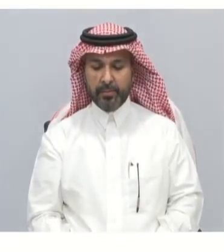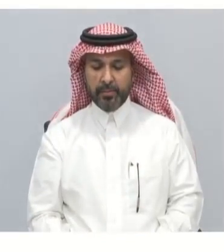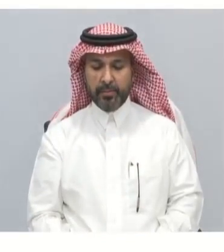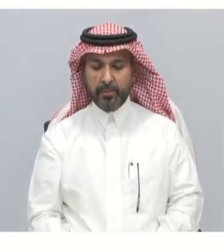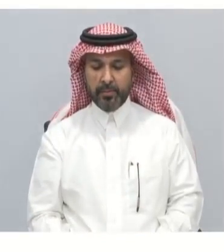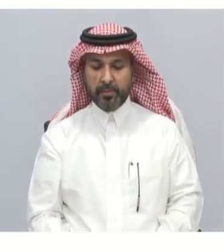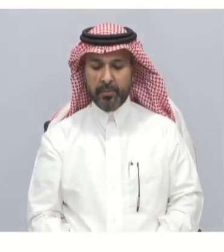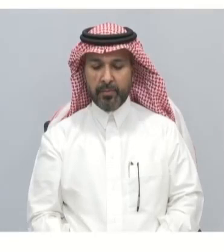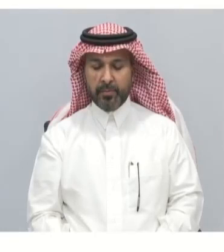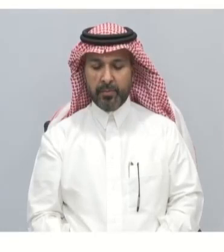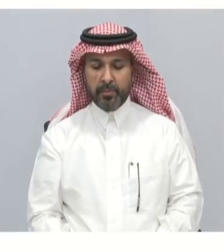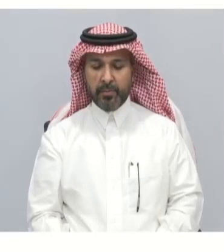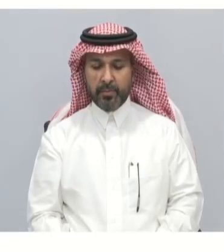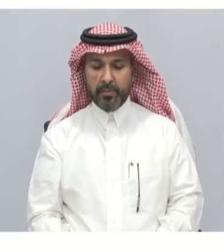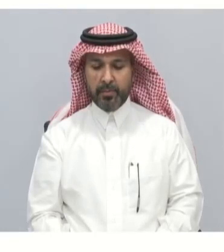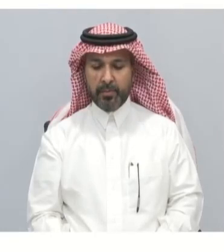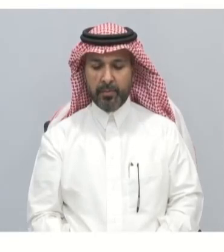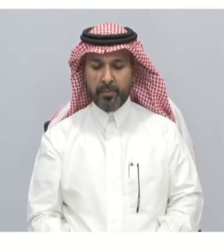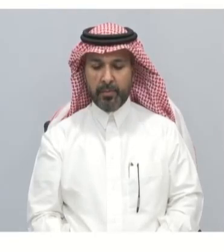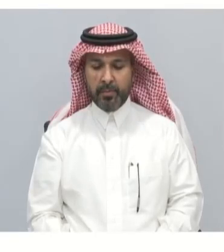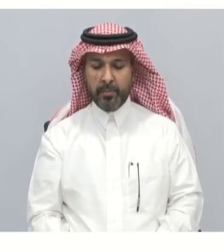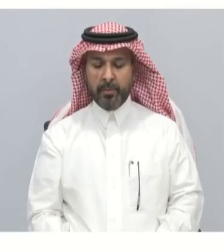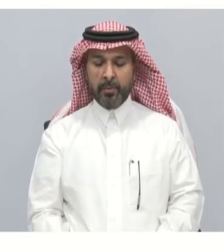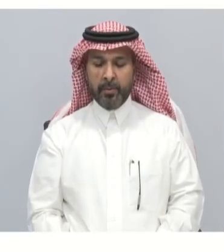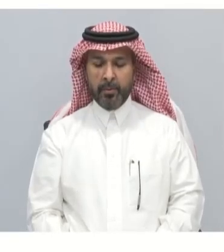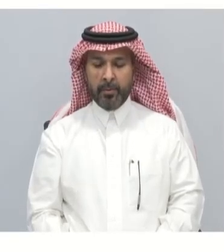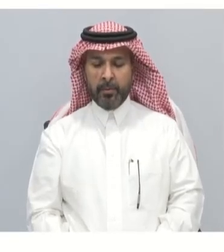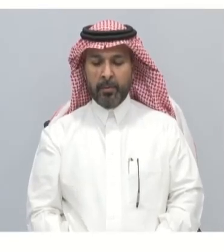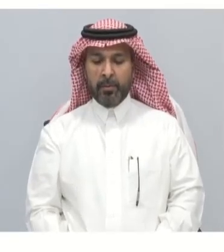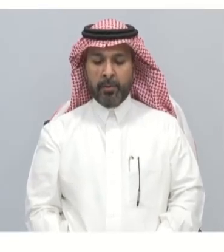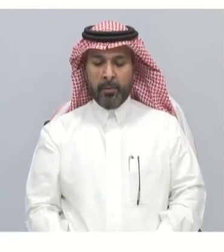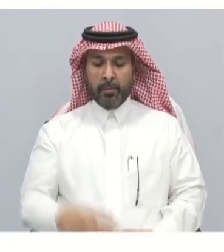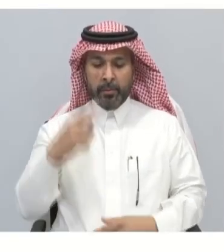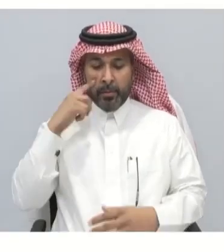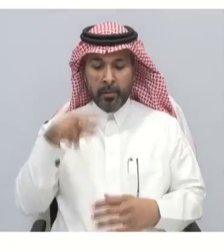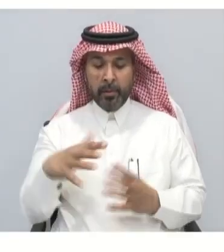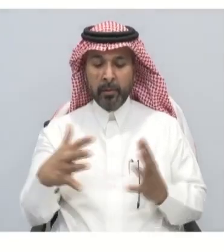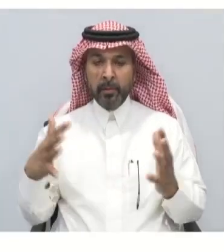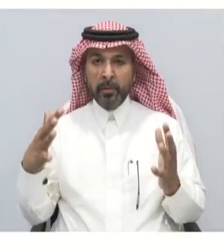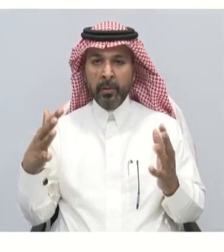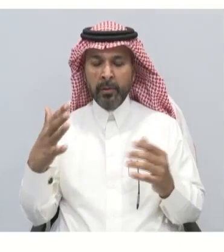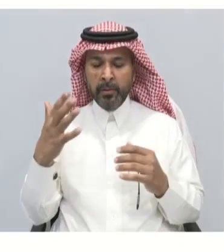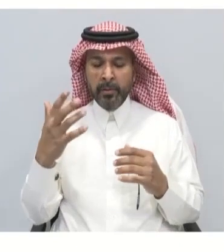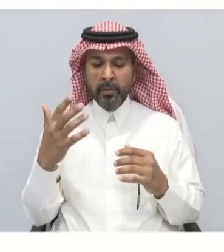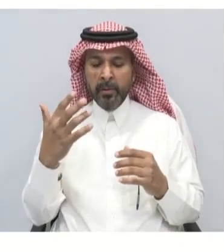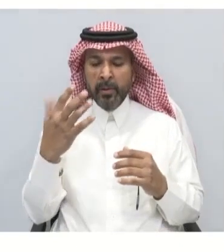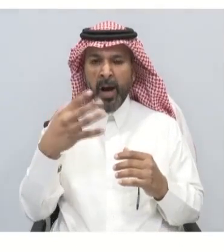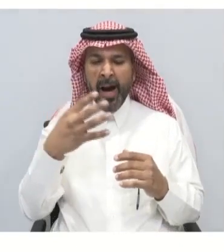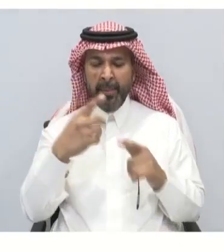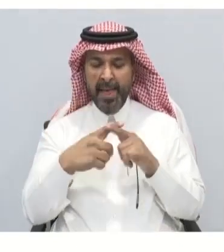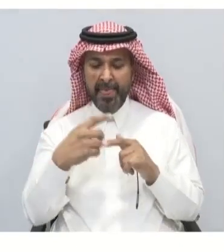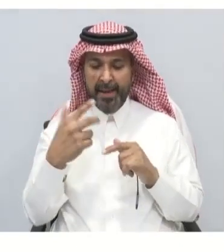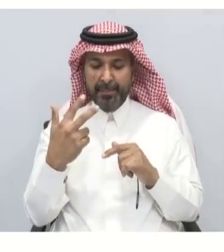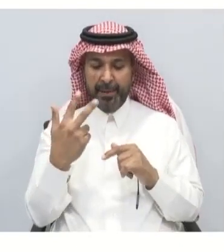هلله هنا طبعا راح يكون القيمه 8 ريال وهنا راح تكون القيمه 11 ريال و20 هلله لما